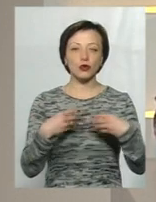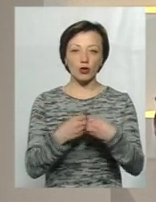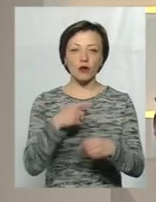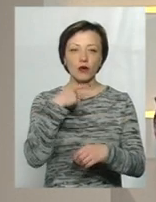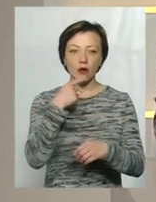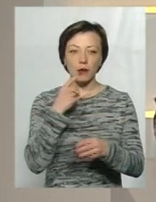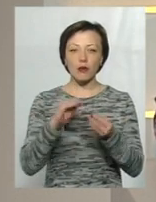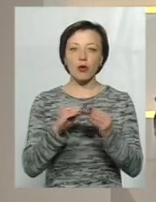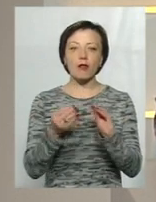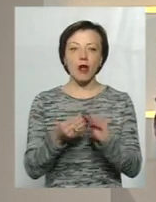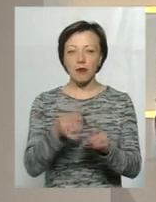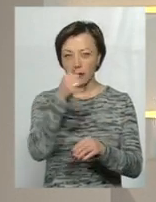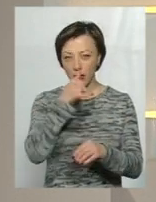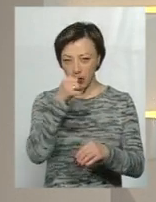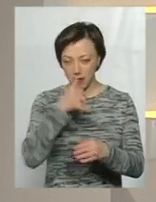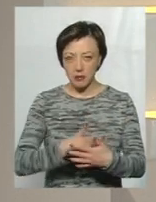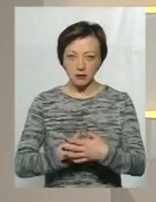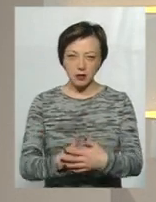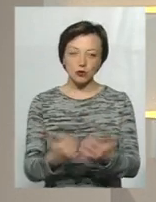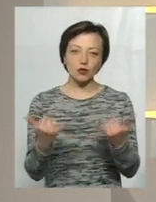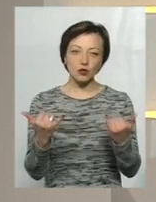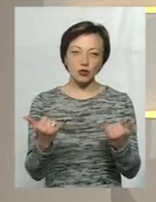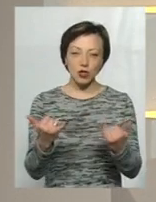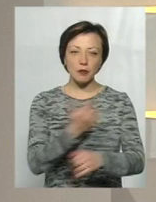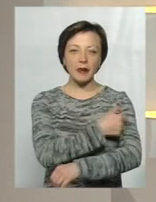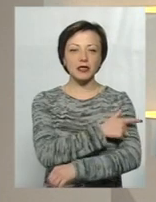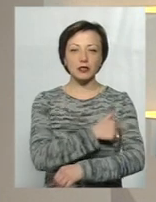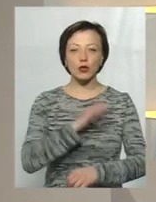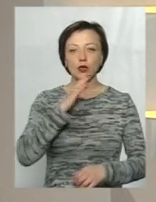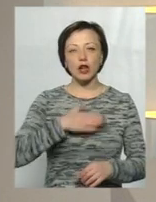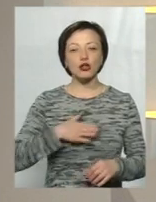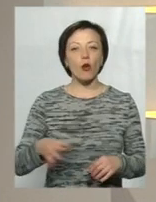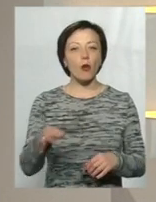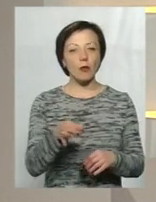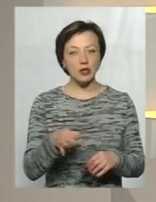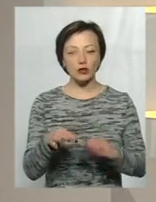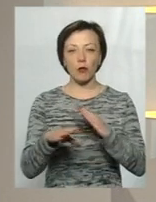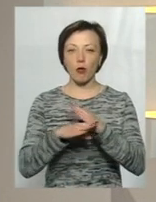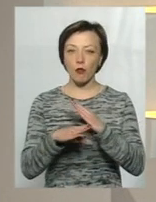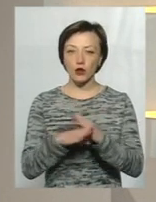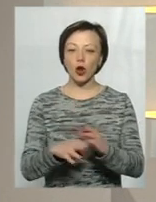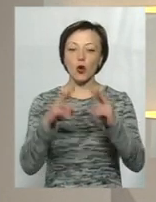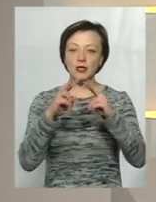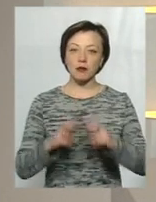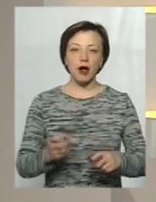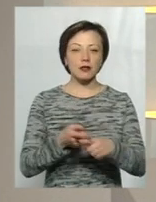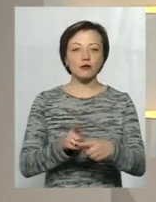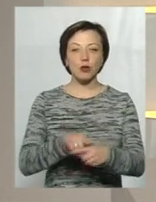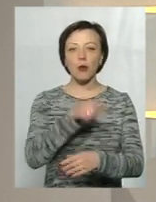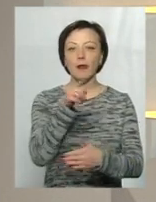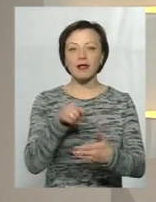про проблеми безпліддя та можливості сучасної медицини у нашій області. І допоможе нам розібратись у цьому